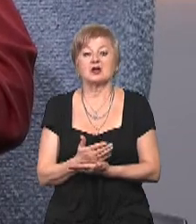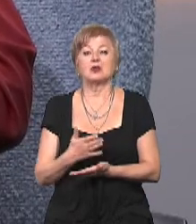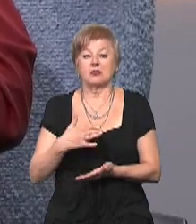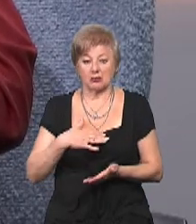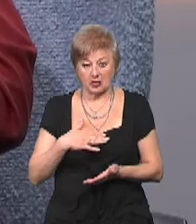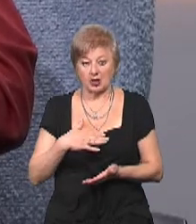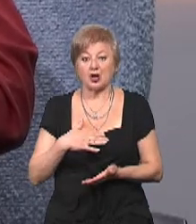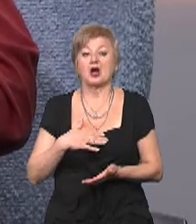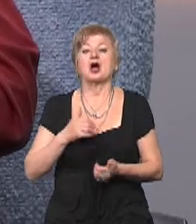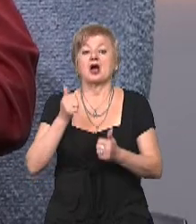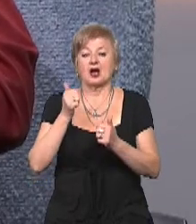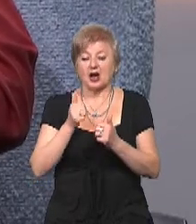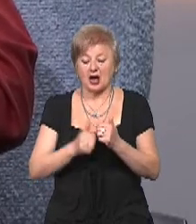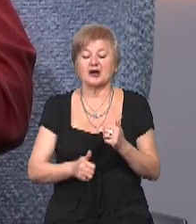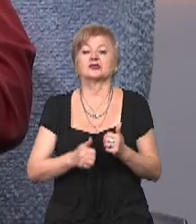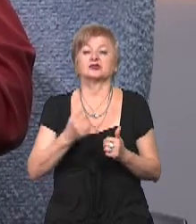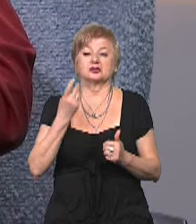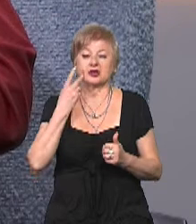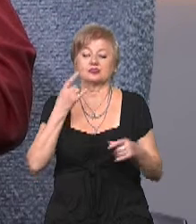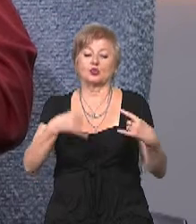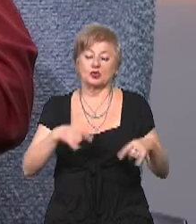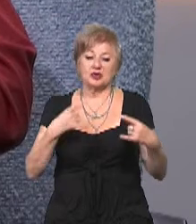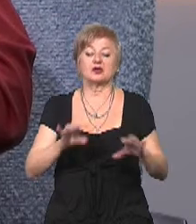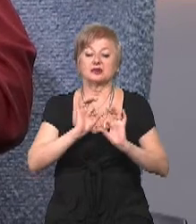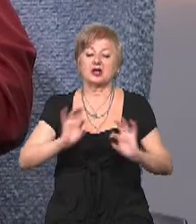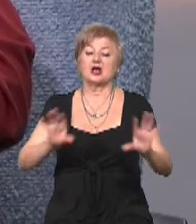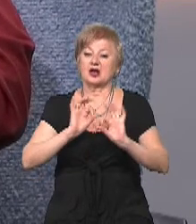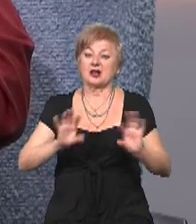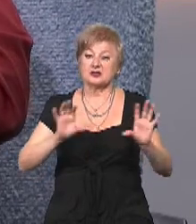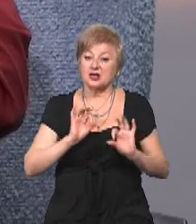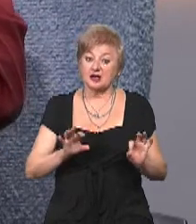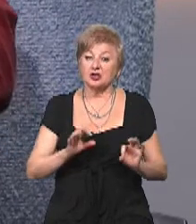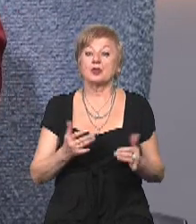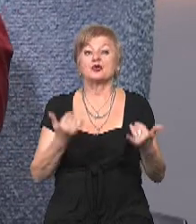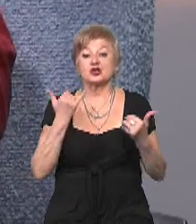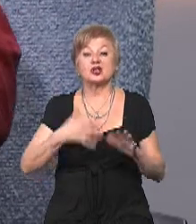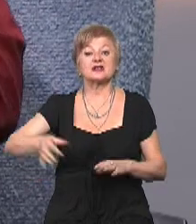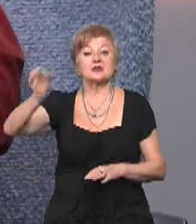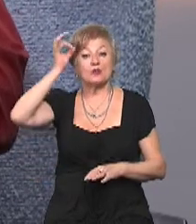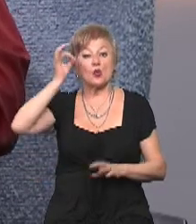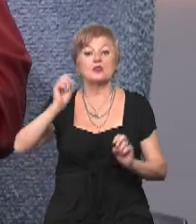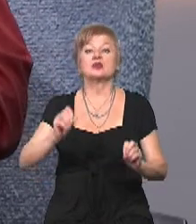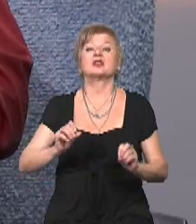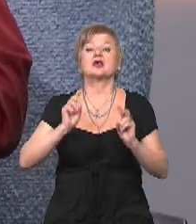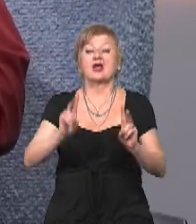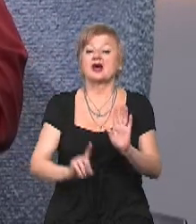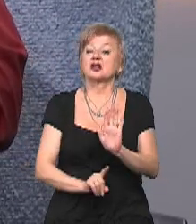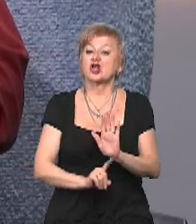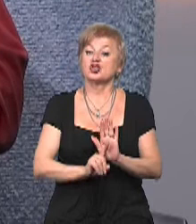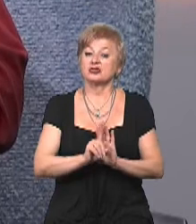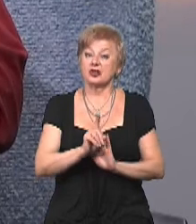видаємо майже щоденничок цієї події в Києві. І давайте згадаємо, як